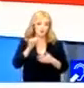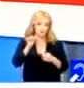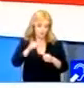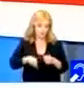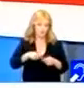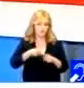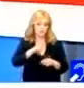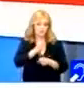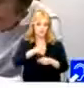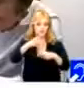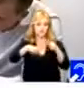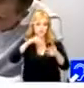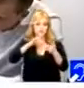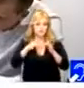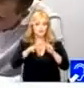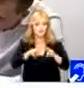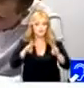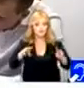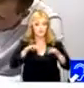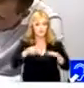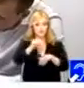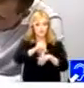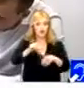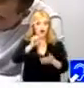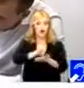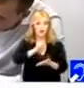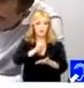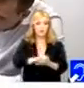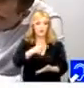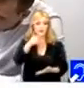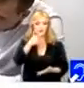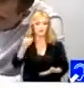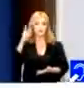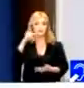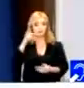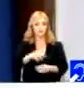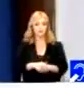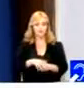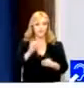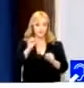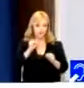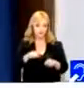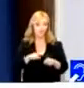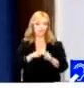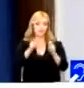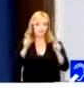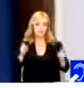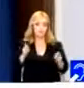online. Ministerul Afacerilor Externe al României a publicat Ghidul alegătorului român din străinătate, care poate fi consultat pe